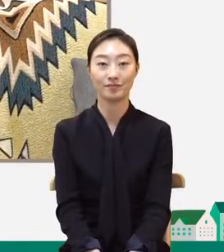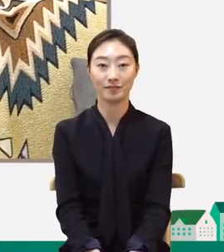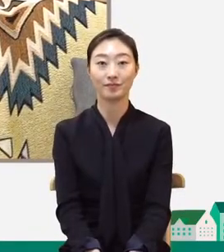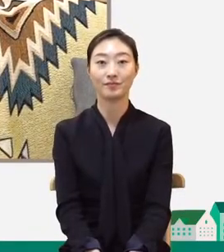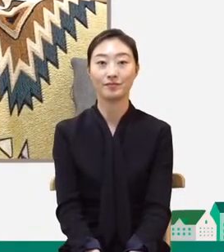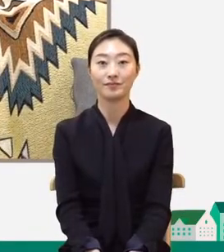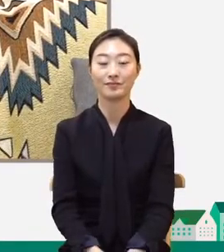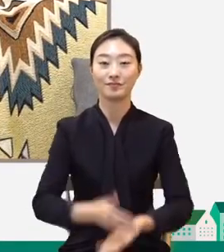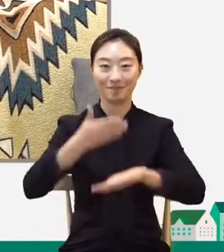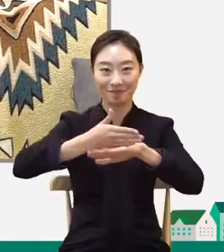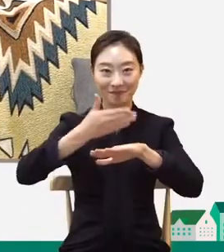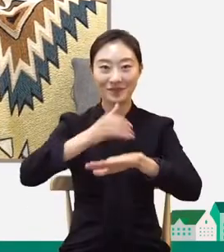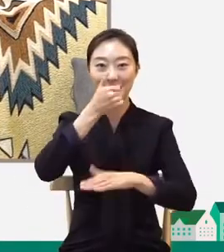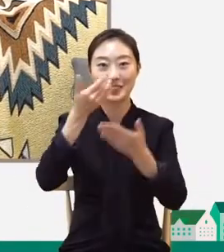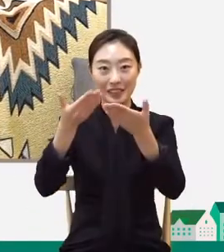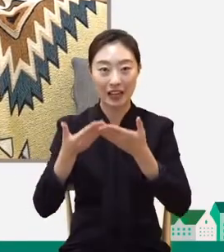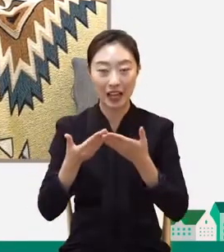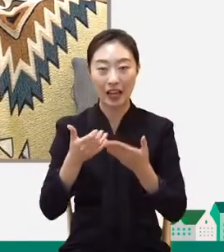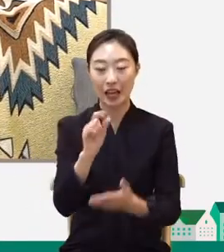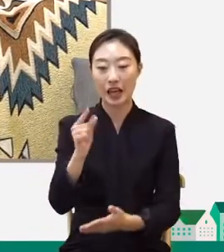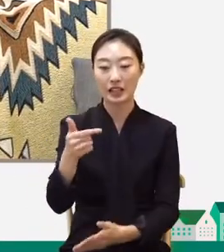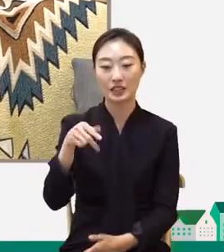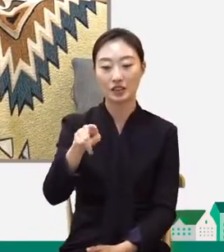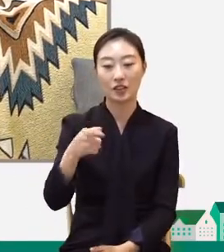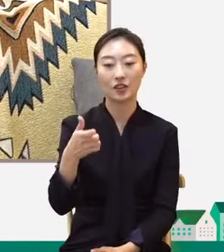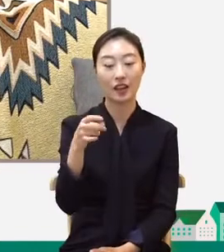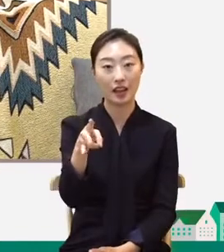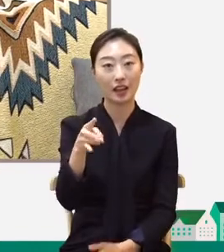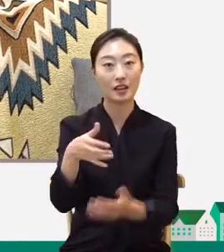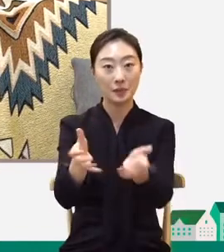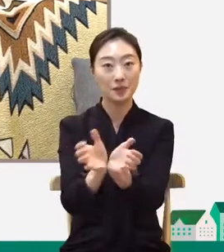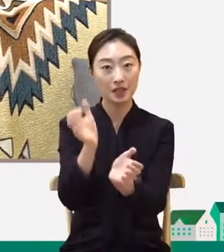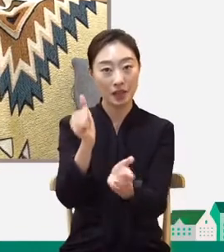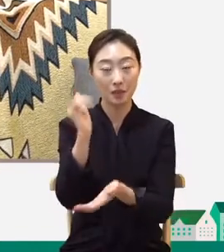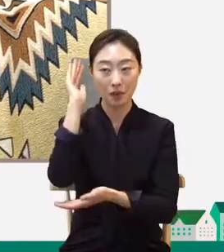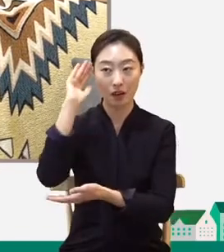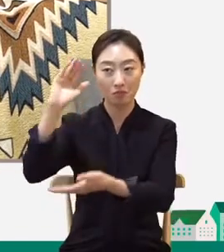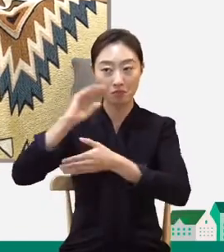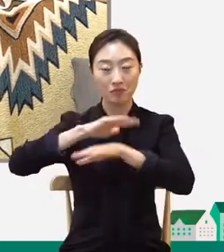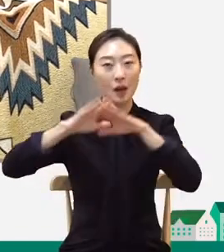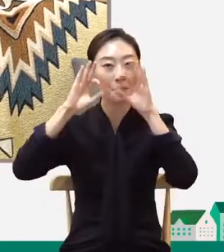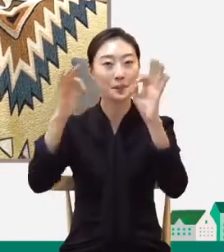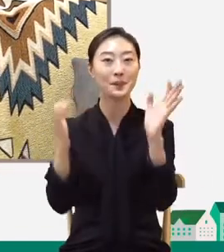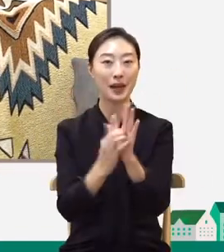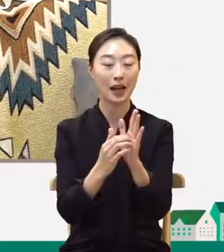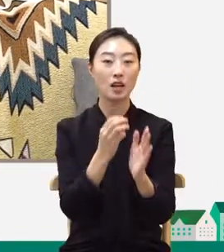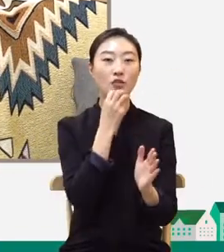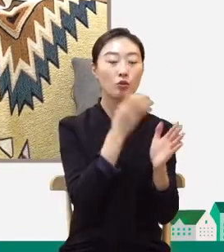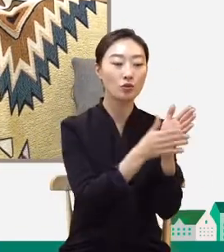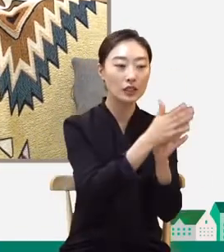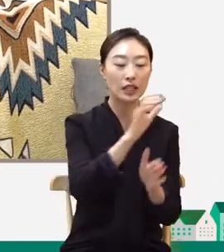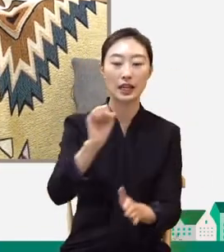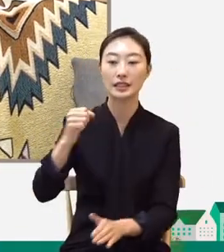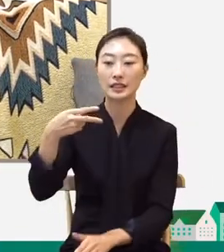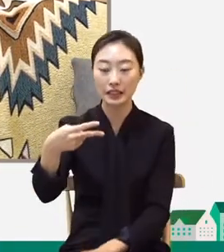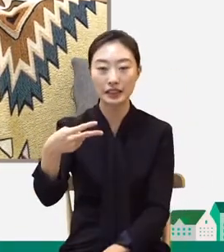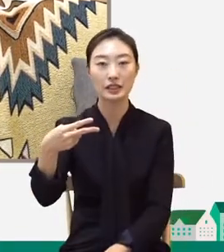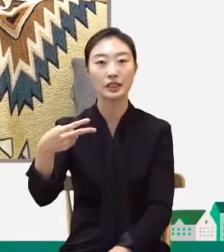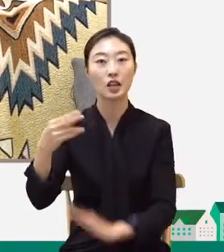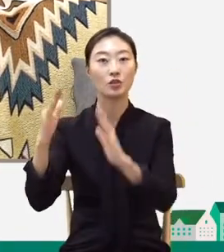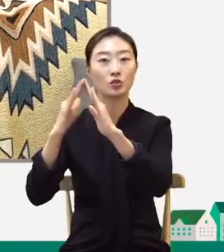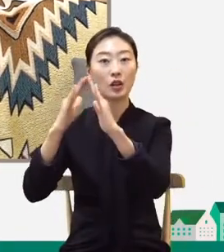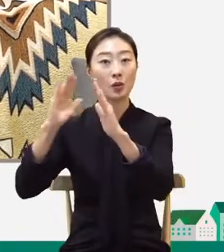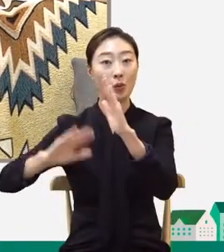네, 감사합니다. 한선혜 팀장님 말씀 많이 잘 들었습니다. 사실 서울시와 SH